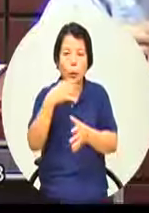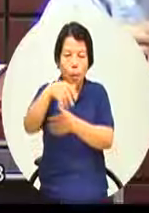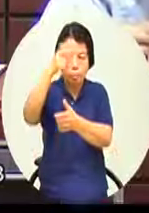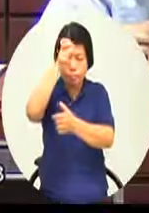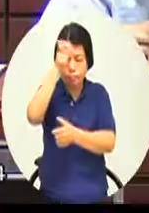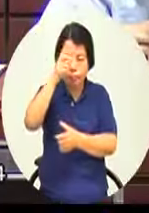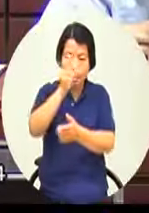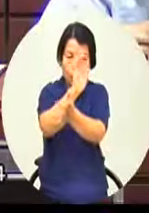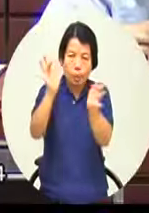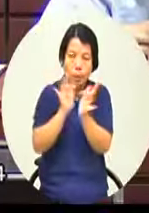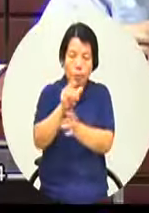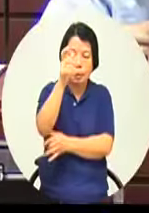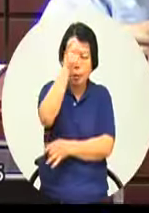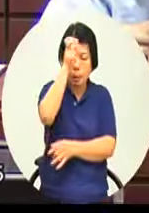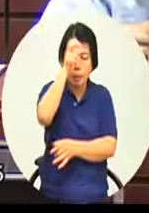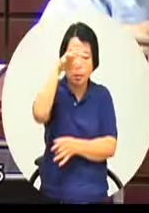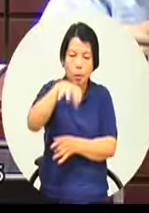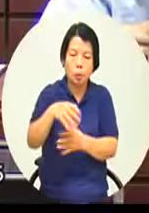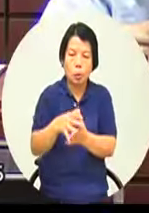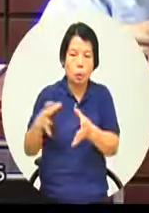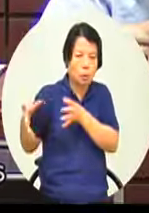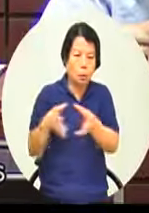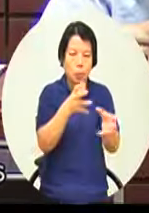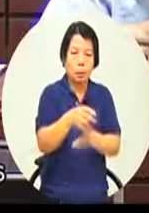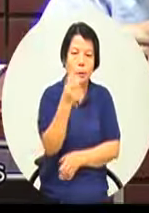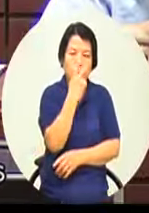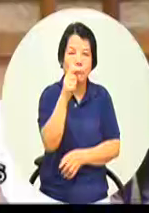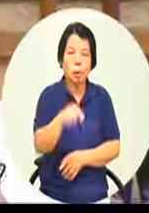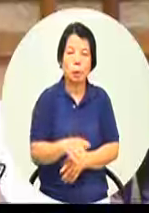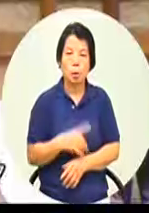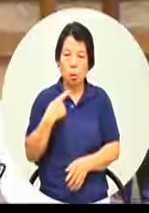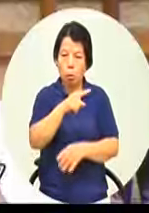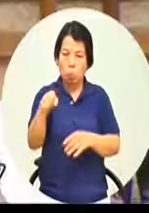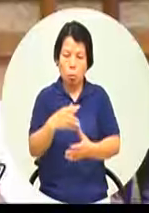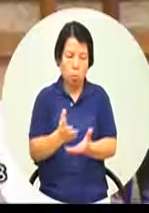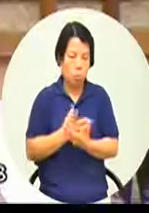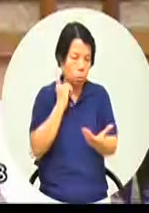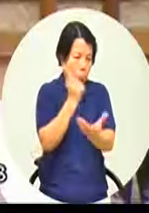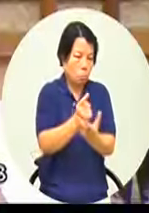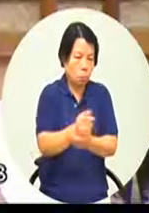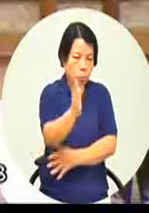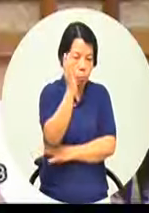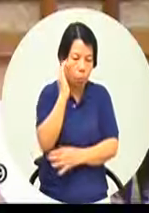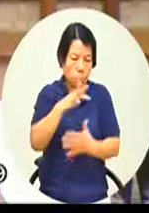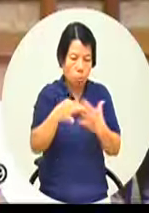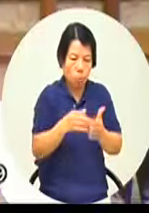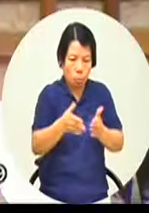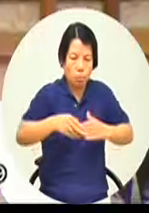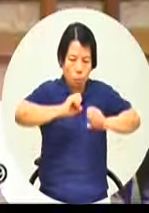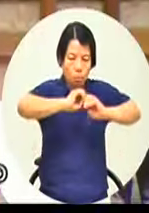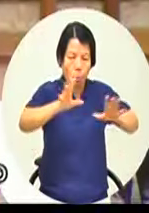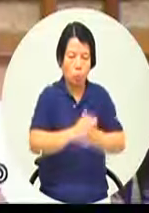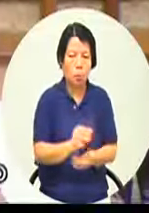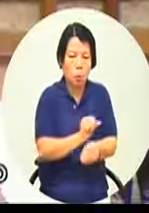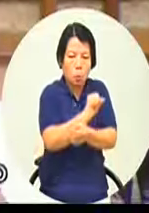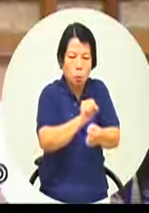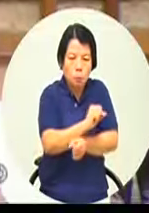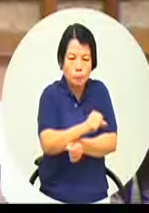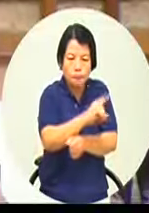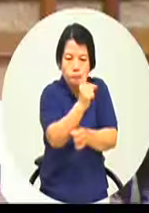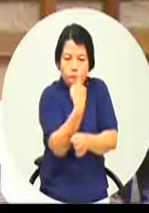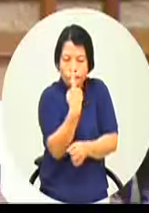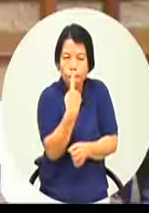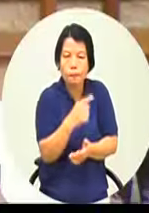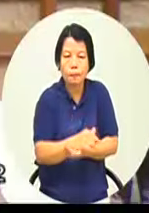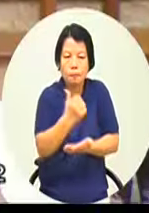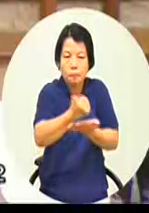去处理，安尼。 你们也要介入哈，我们要政令要宣导哈，到底他们的木材从哪里来，会不